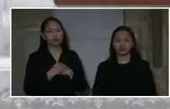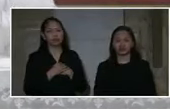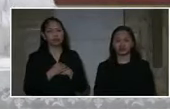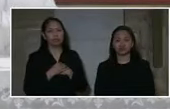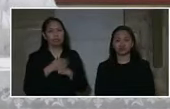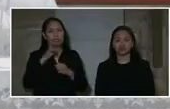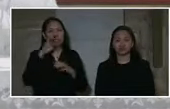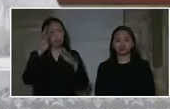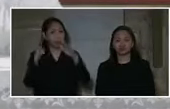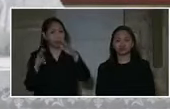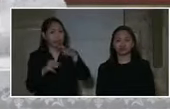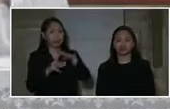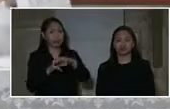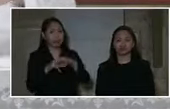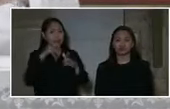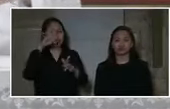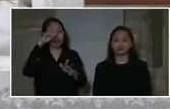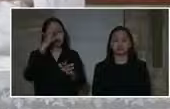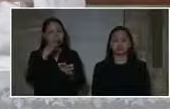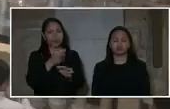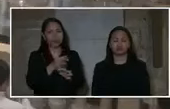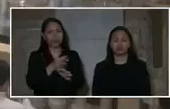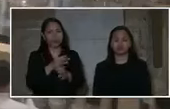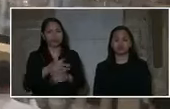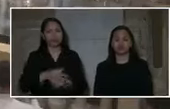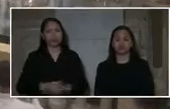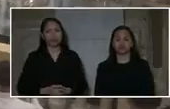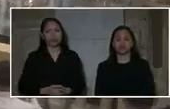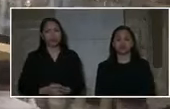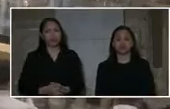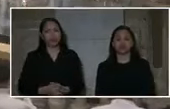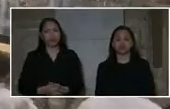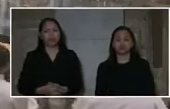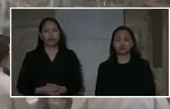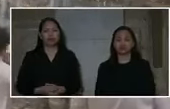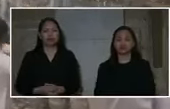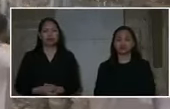Ang misteryo ng pananampalataya.